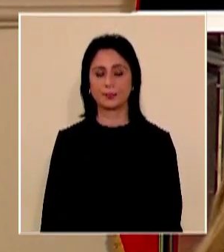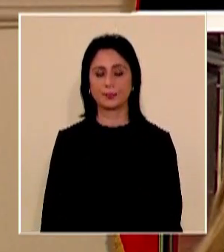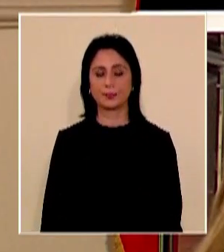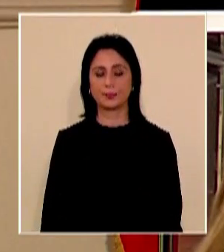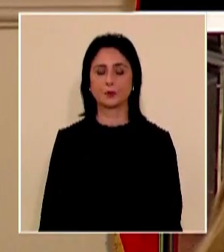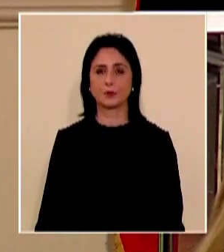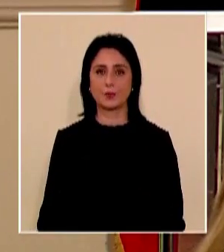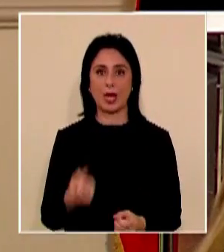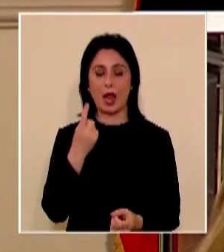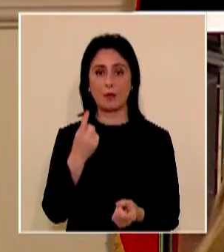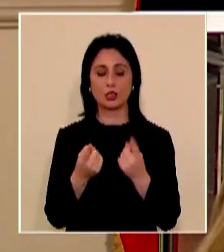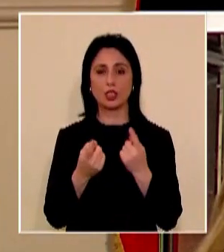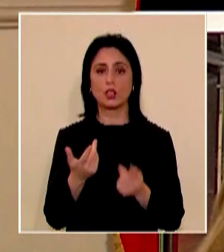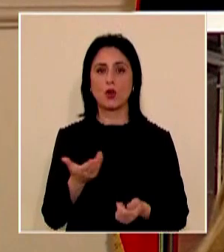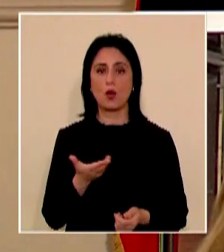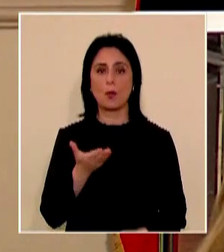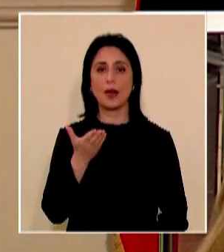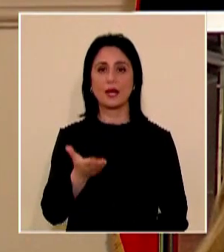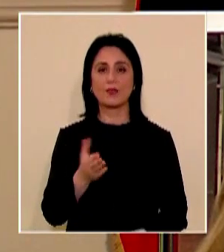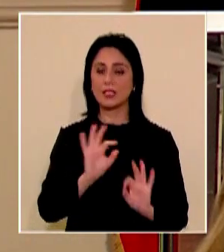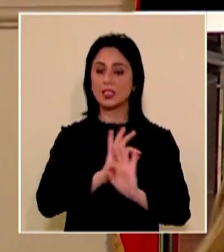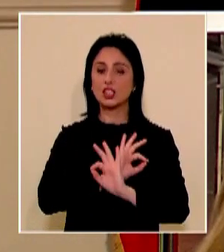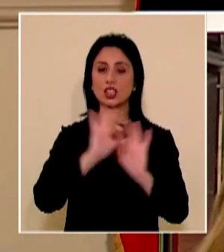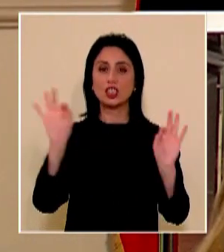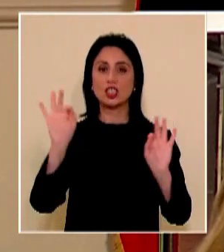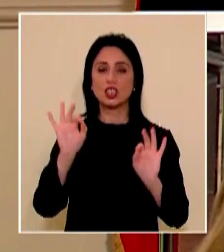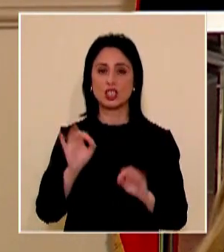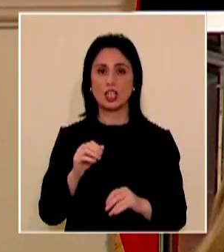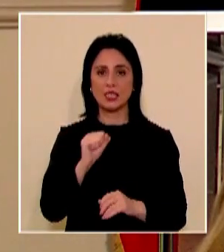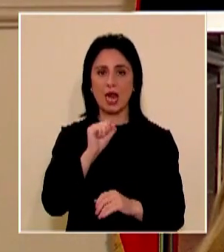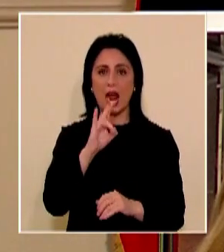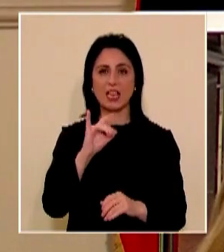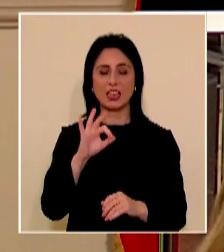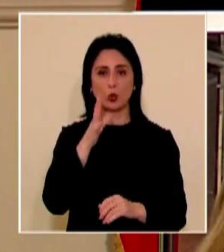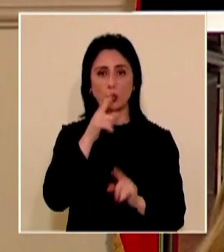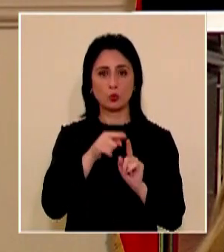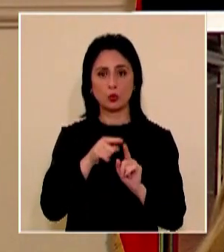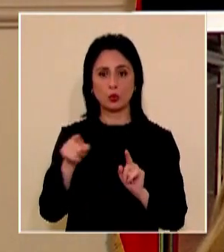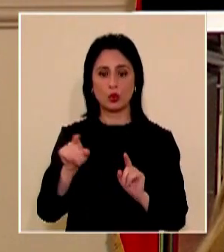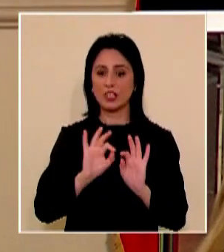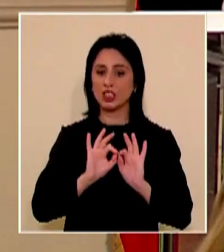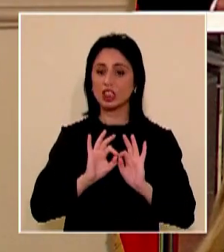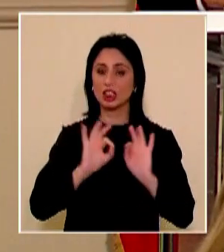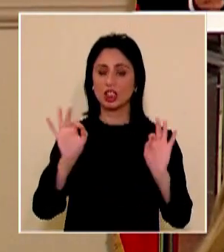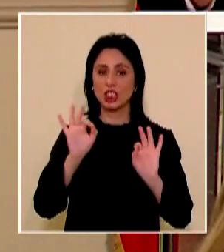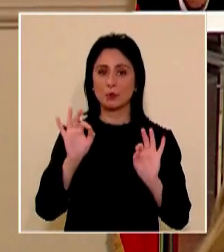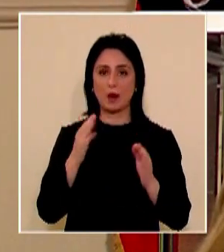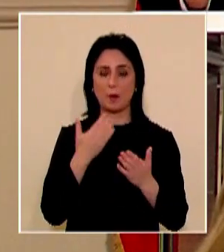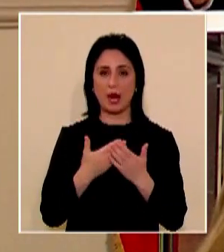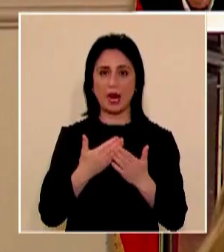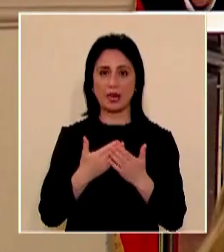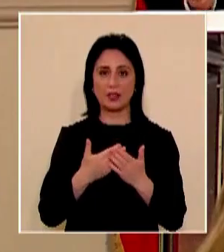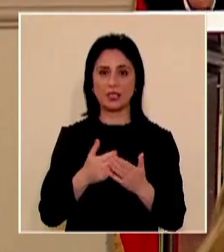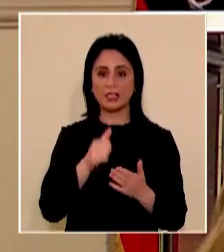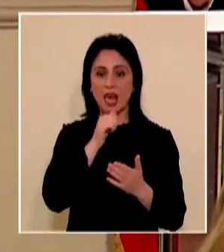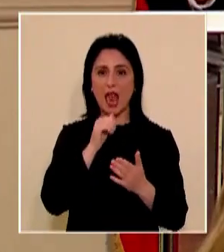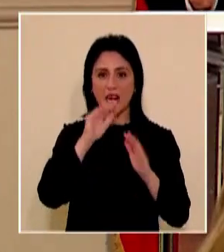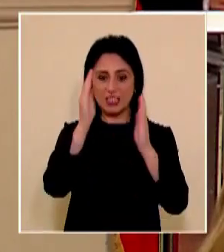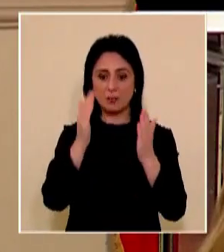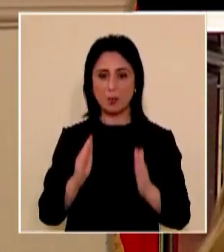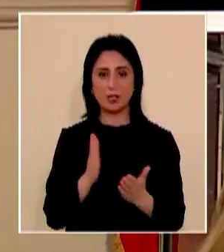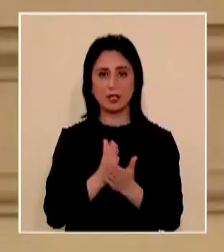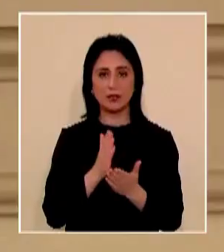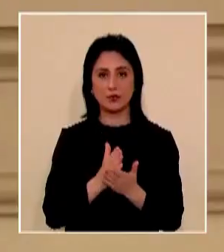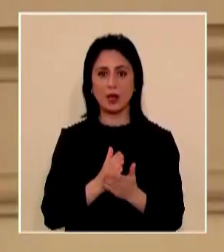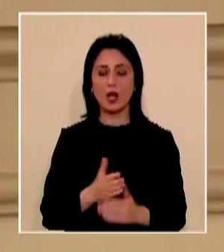kultury antycznej z tamtych czasów, potwierdzające rzeczywiście, że Gruzja jest najprawdopodobniej